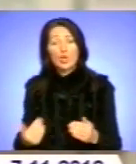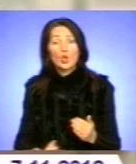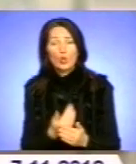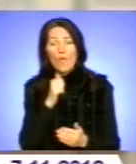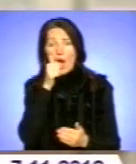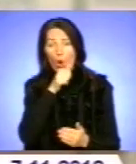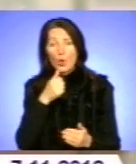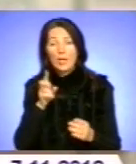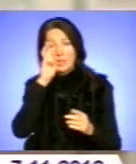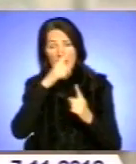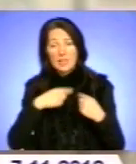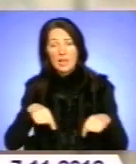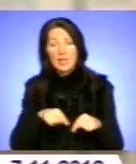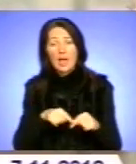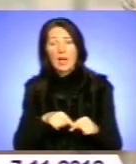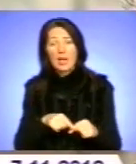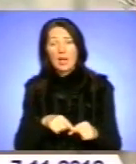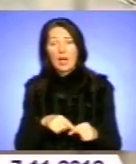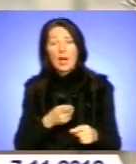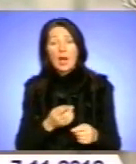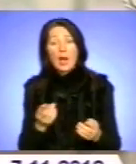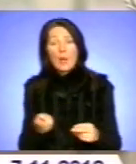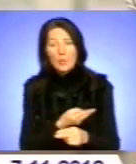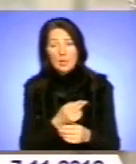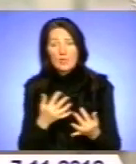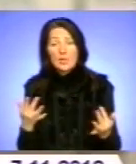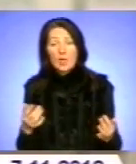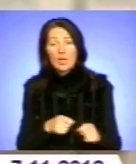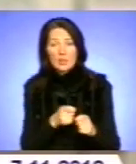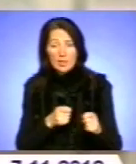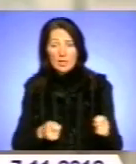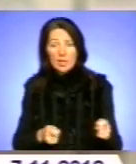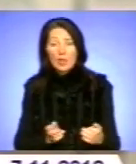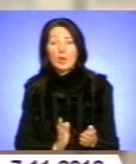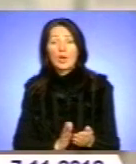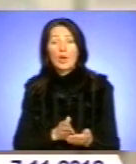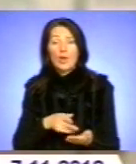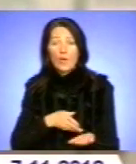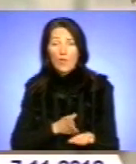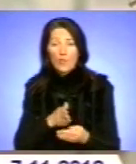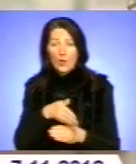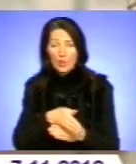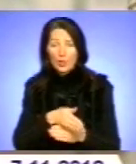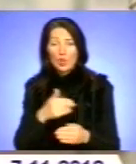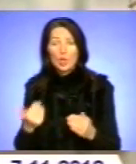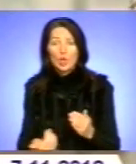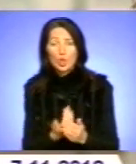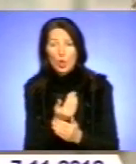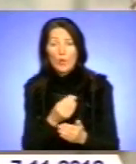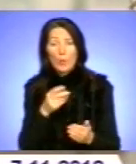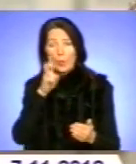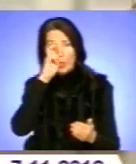страна без всяких задержек, как это иногда бывало, войдет с новым бюджетом.